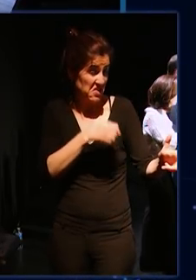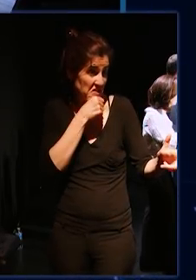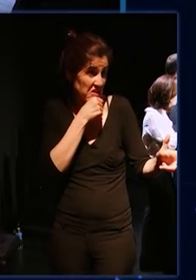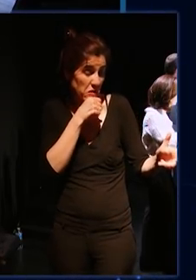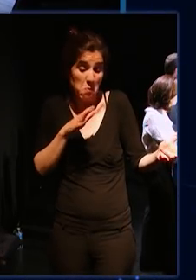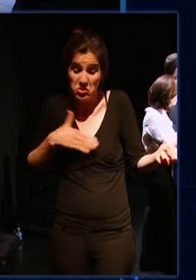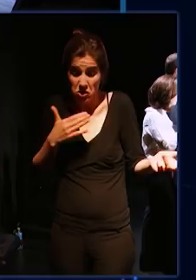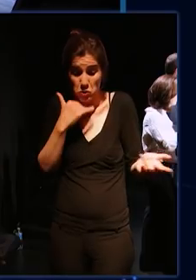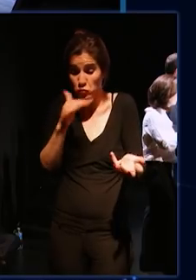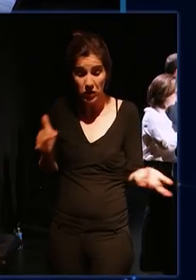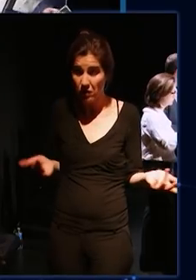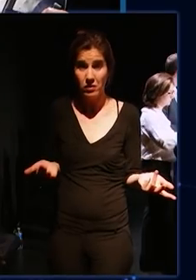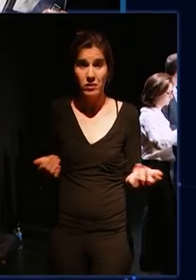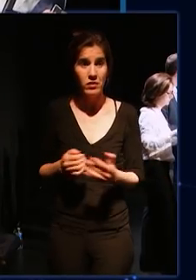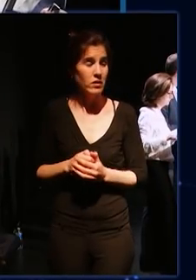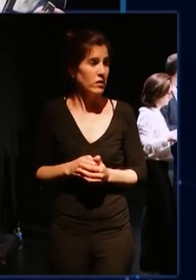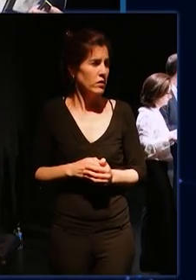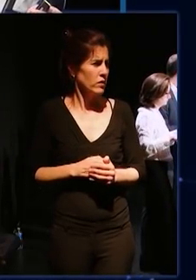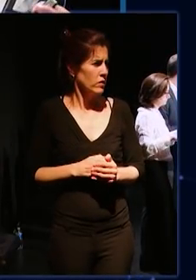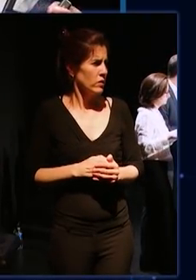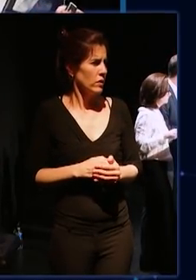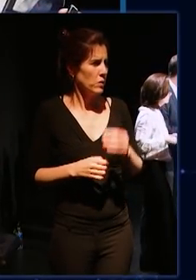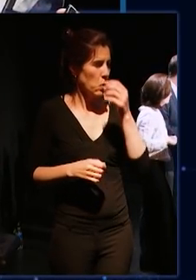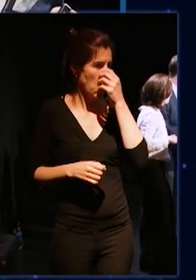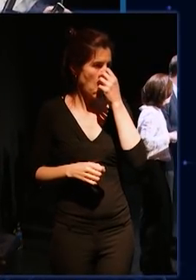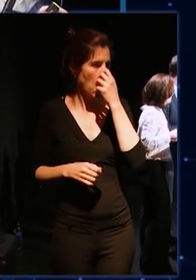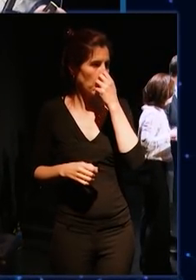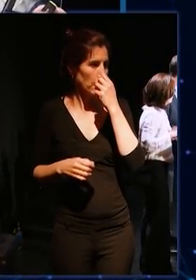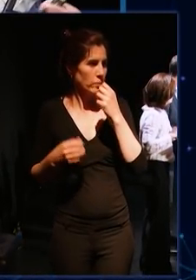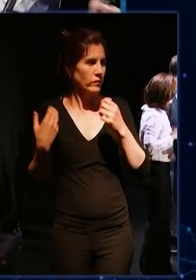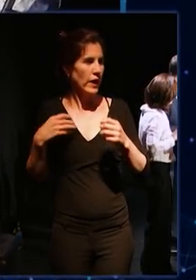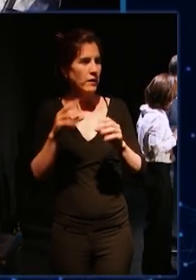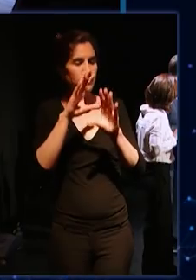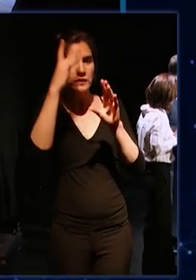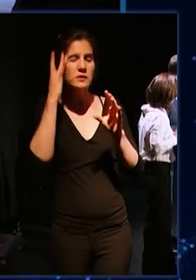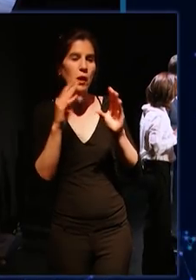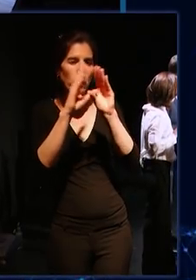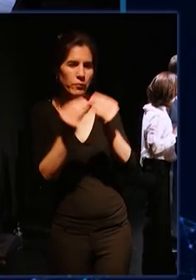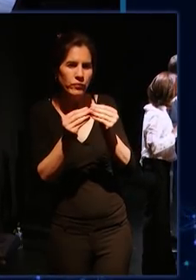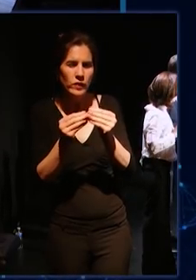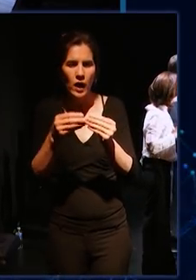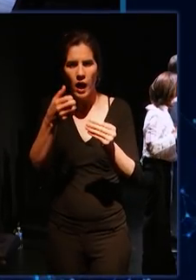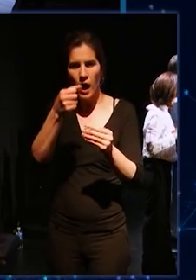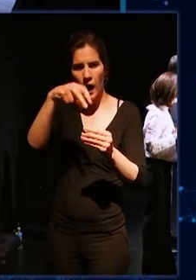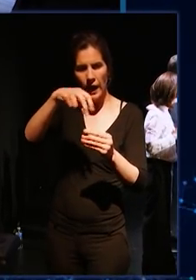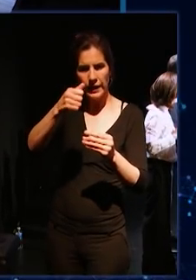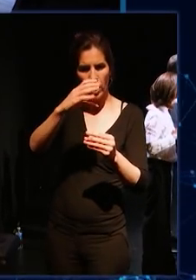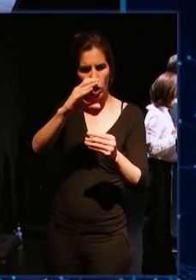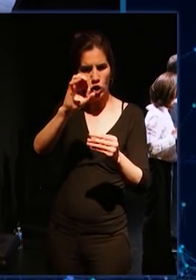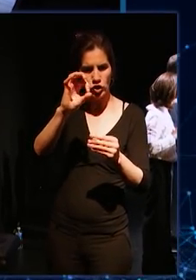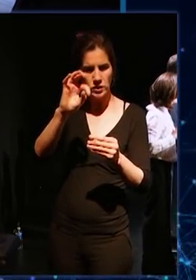Jo no estic d'acord amb aquest model. Molt bé, hauríem d'anar molt breument, Anna Costa, hauríem d'anar tancant aquest bloc. 2 segons, només per reivindicar el paper